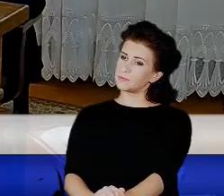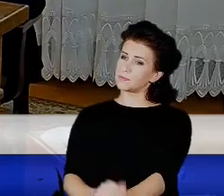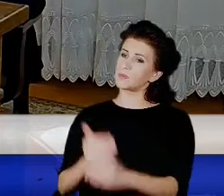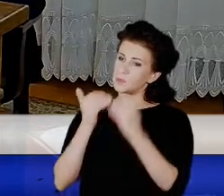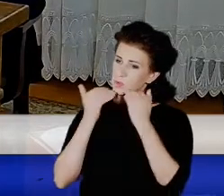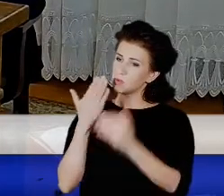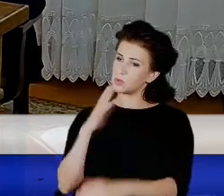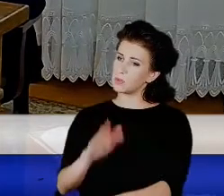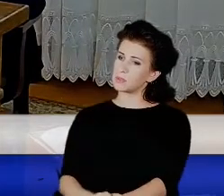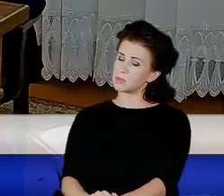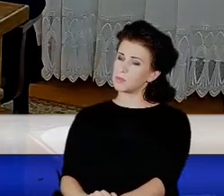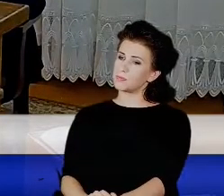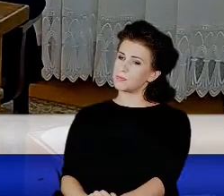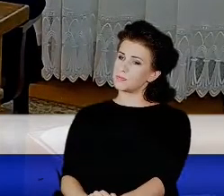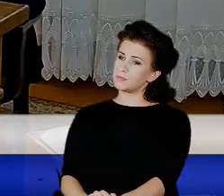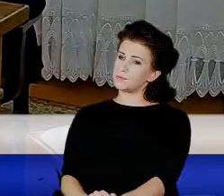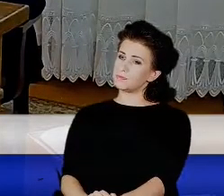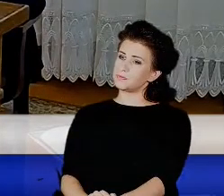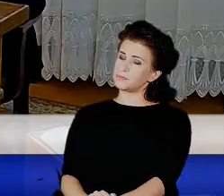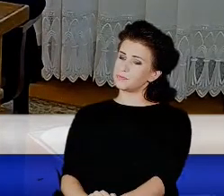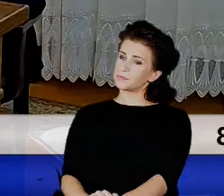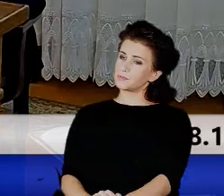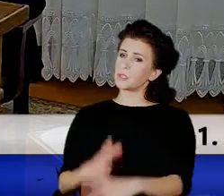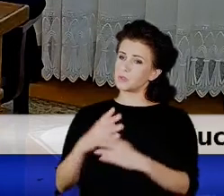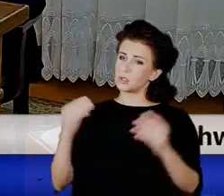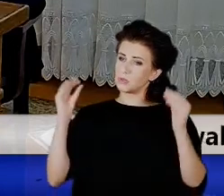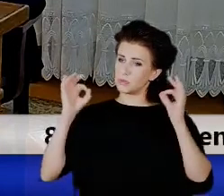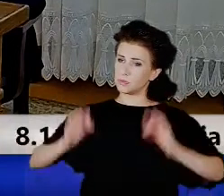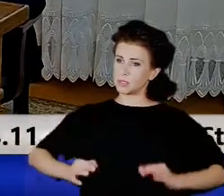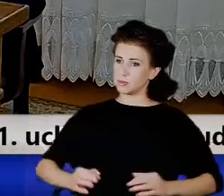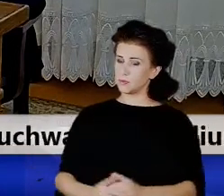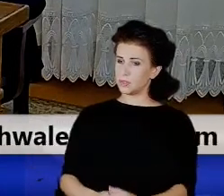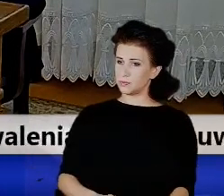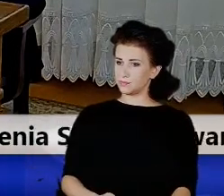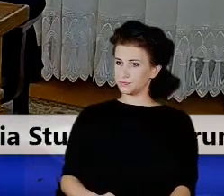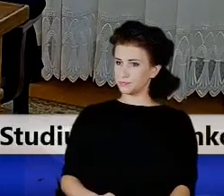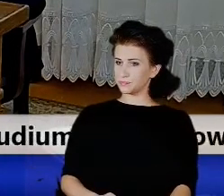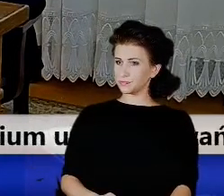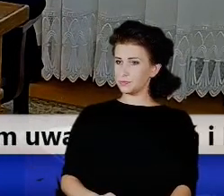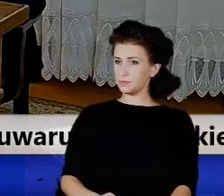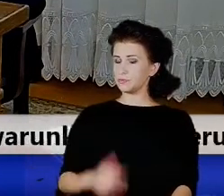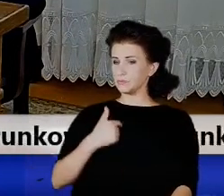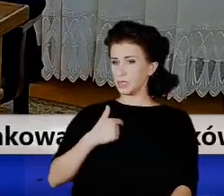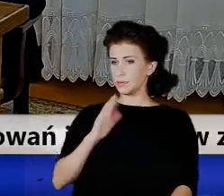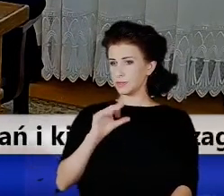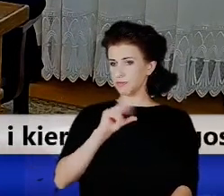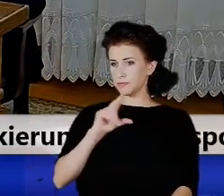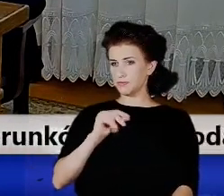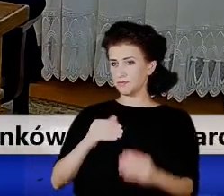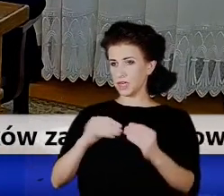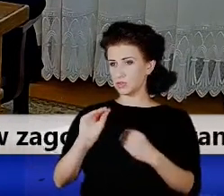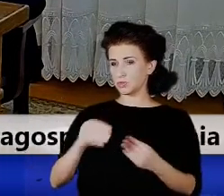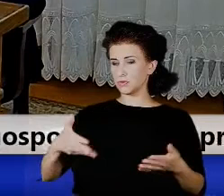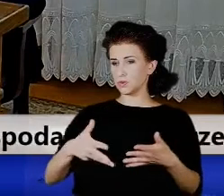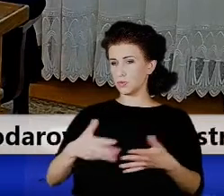Dziękuję bardzo. Państwo radni, zwłaszcza państwo radni z większościowego klubu. Będę mówił do państwa, starając się